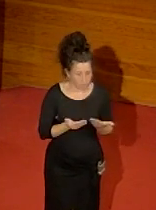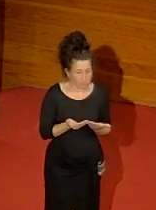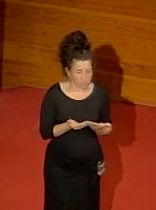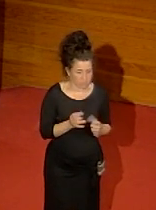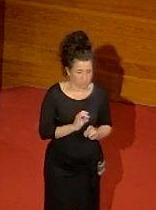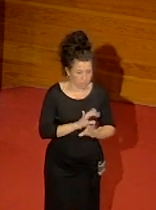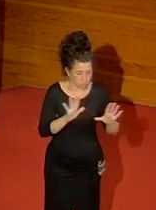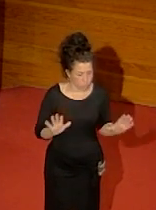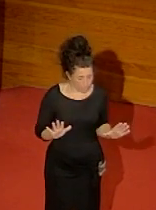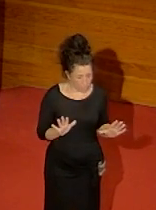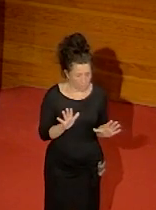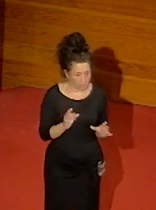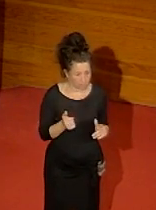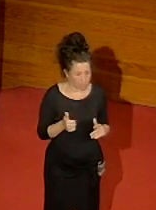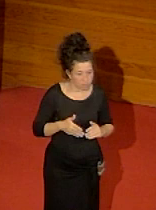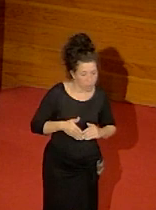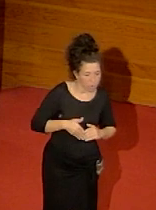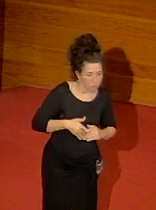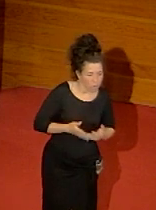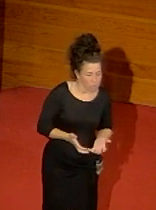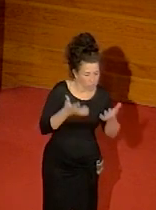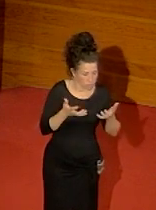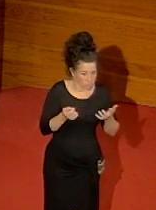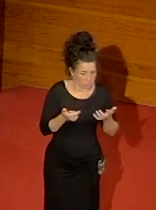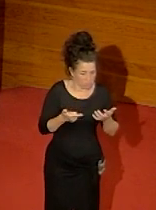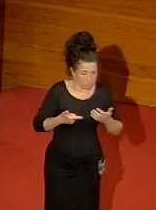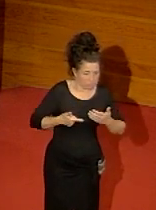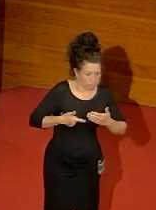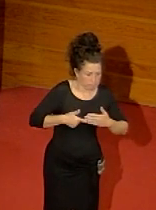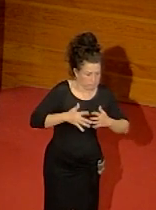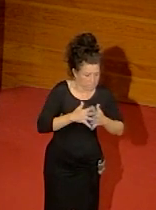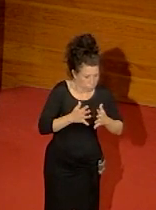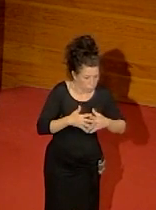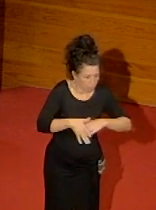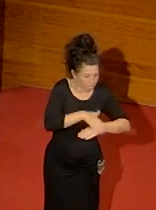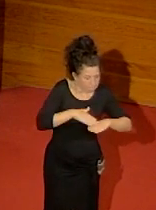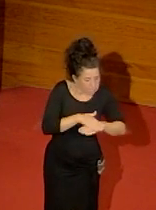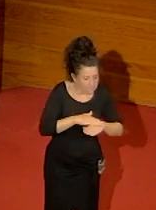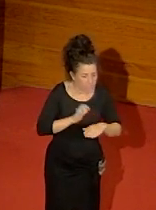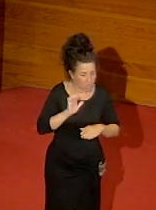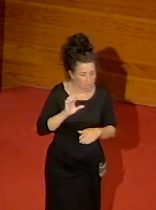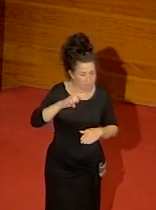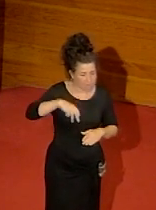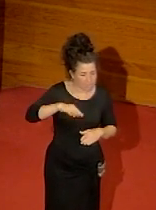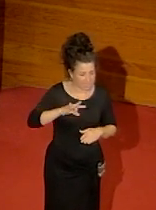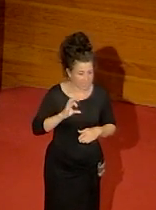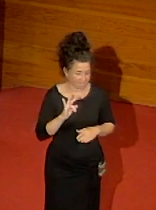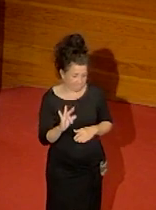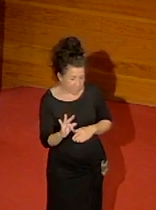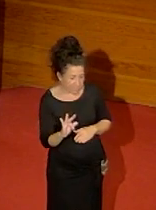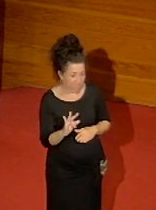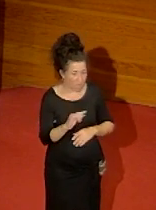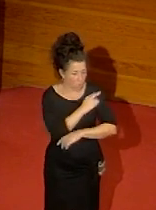oso eraginkorra, batez ere gatazka zonaldetan izaten da, ba ez dakit, MSF-rekin lan egitea, Gurutze Gorriarekin lan